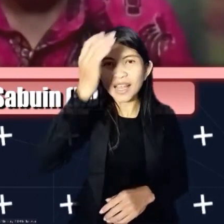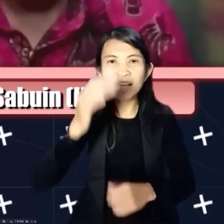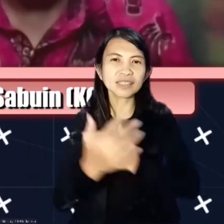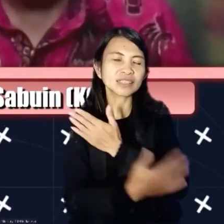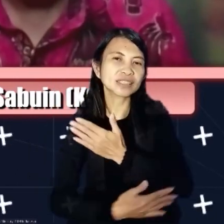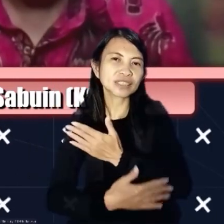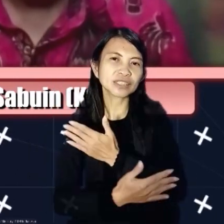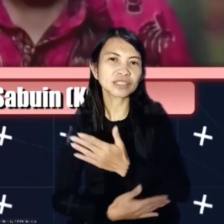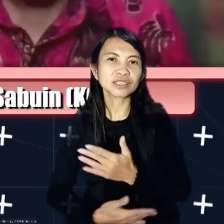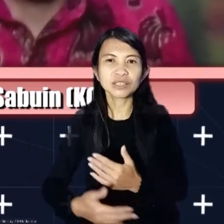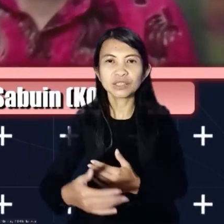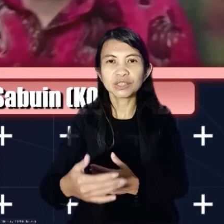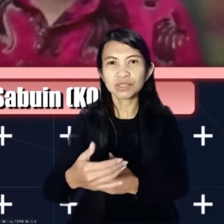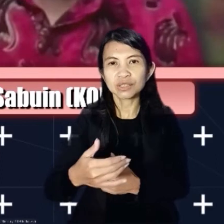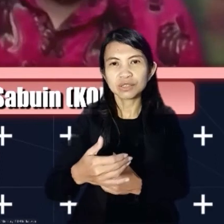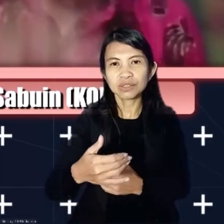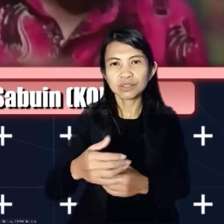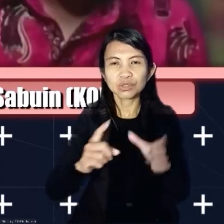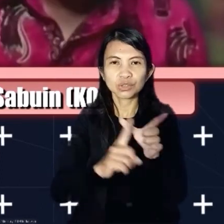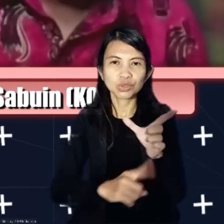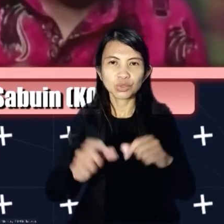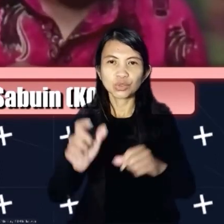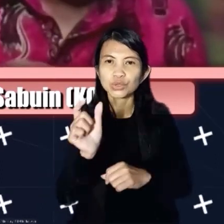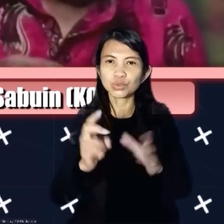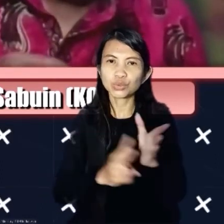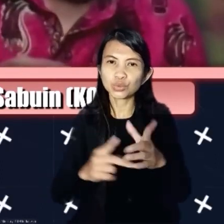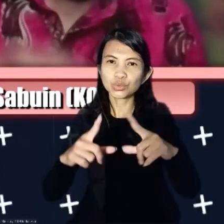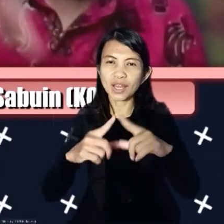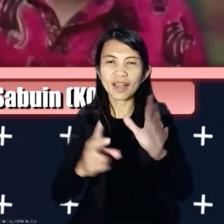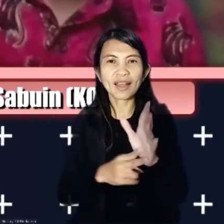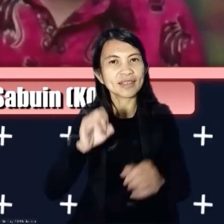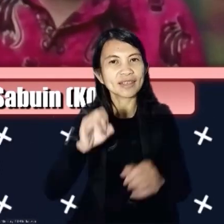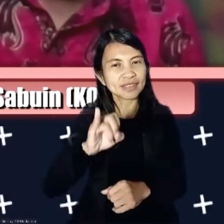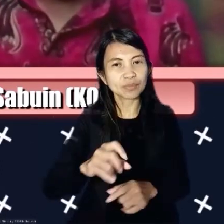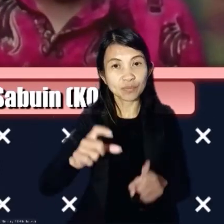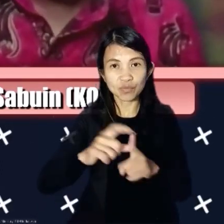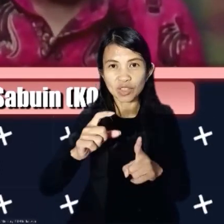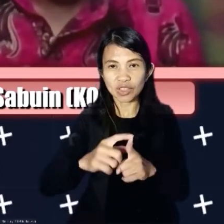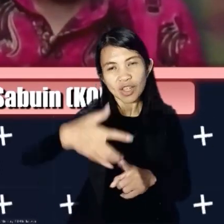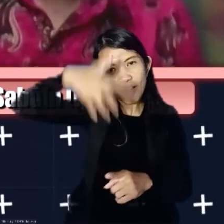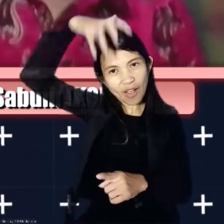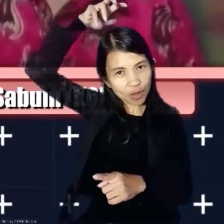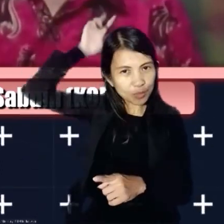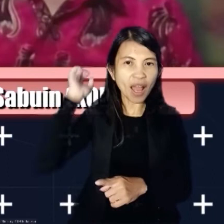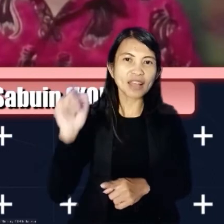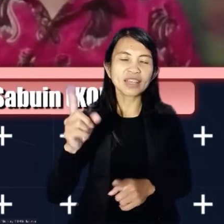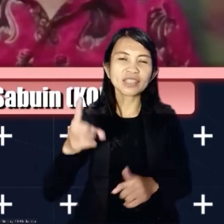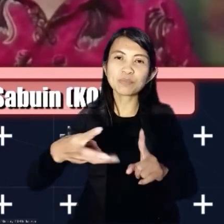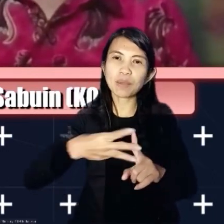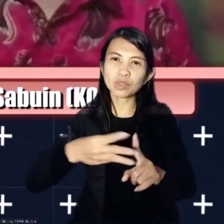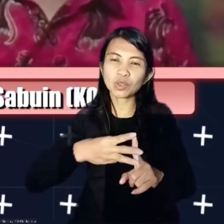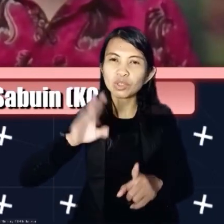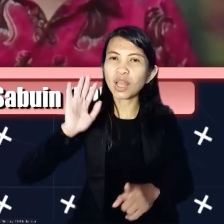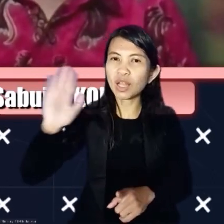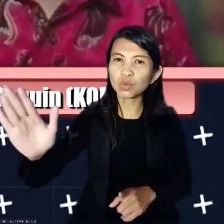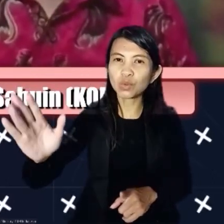dunia Jadi Daniel ada di babylok yang berikut adalah media Persia yang berikut